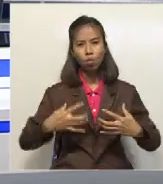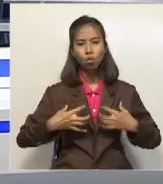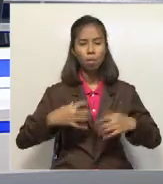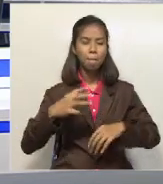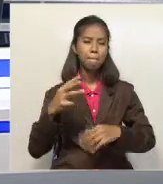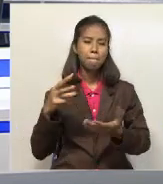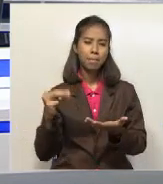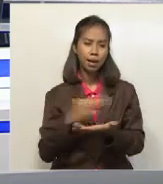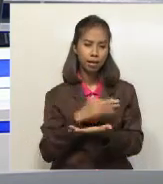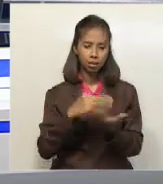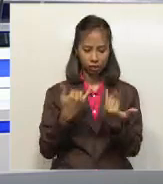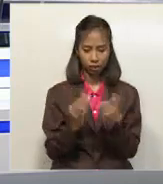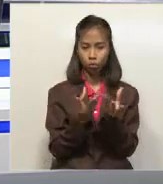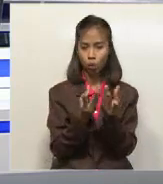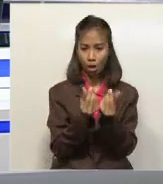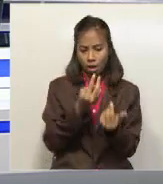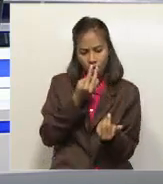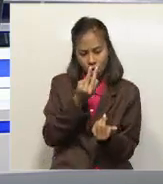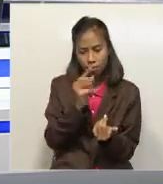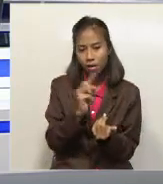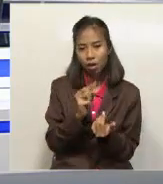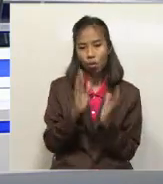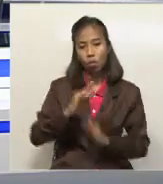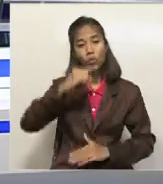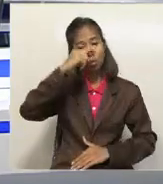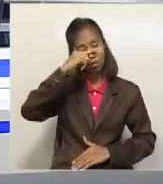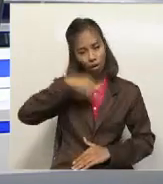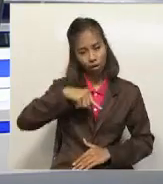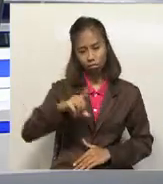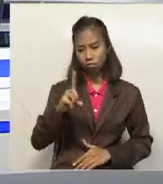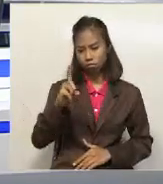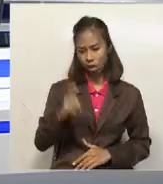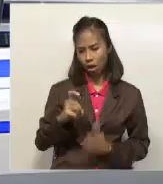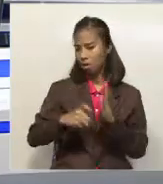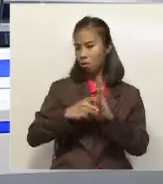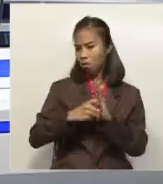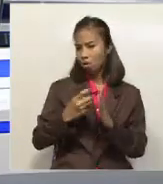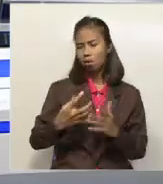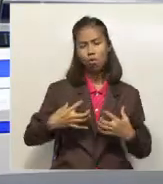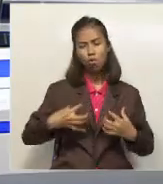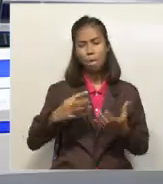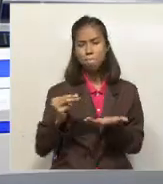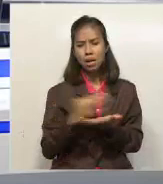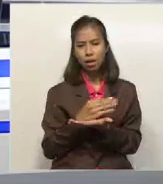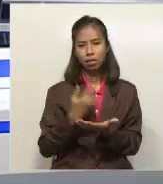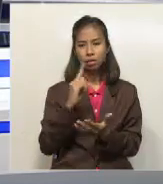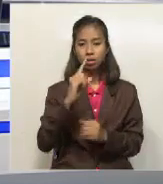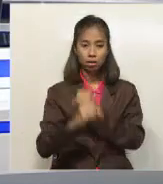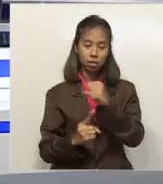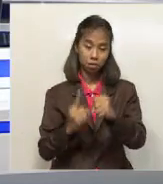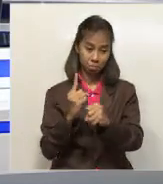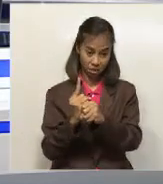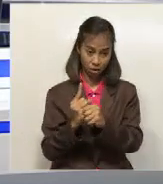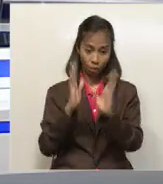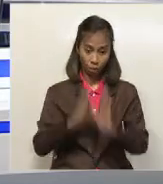กค่ะก็ปรากฏว่ามีตัวเลขออกมาที่น่าตกใจเขาบอกว่าคนไทยเนี่ยเสียชีวิตจากโรคมะเร็งเต้านมปีละถึง